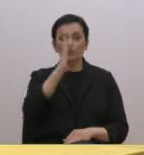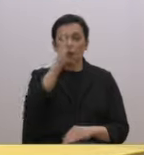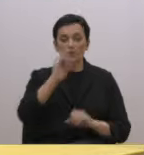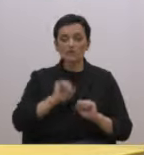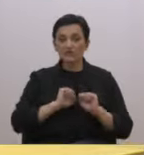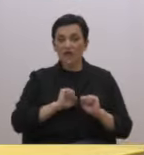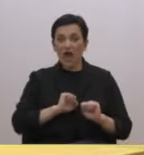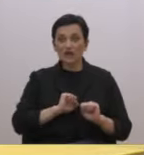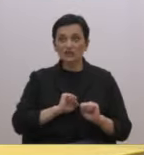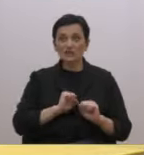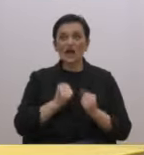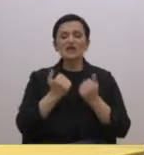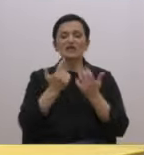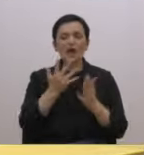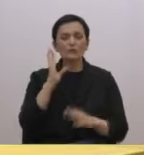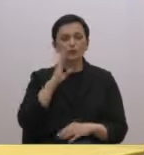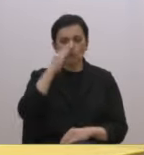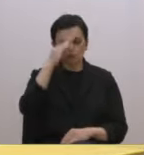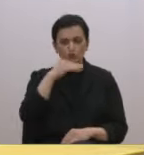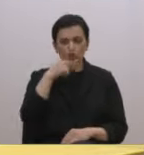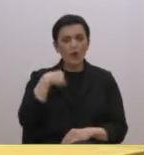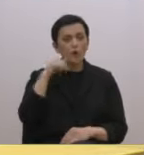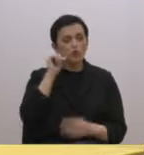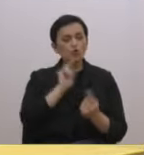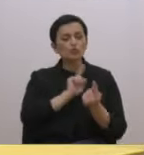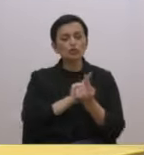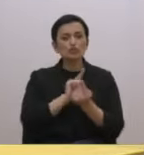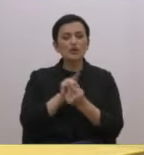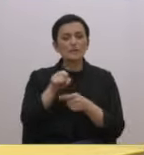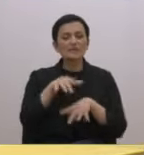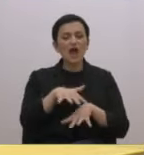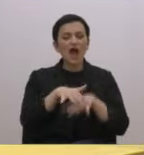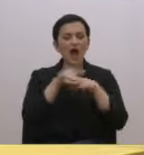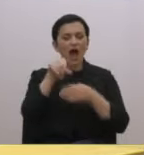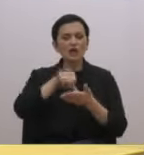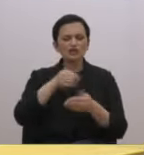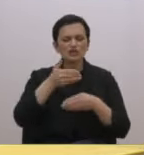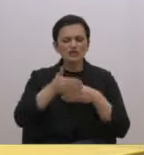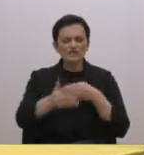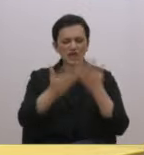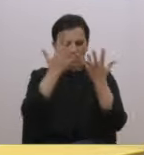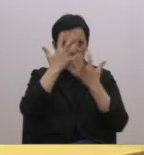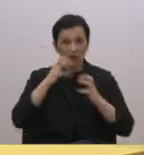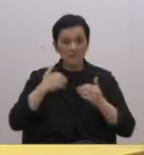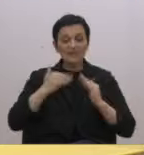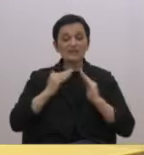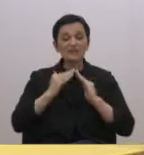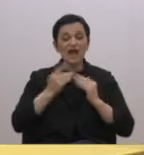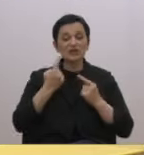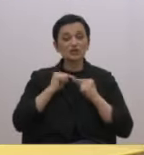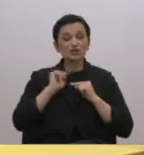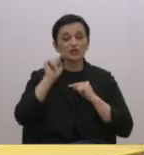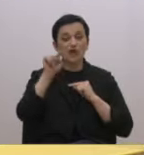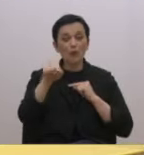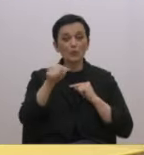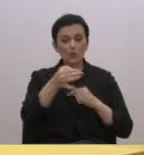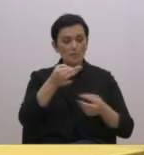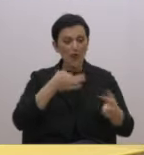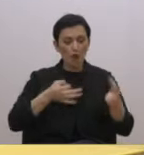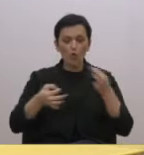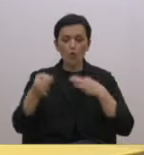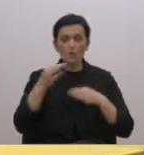დაცვა. რამდენი მშობელი შემხთა მე გუშინ აქციაზე, ან გვიან ღამით, როდესაც სახლში დაუბრუნდი, რომლებიც